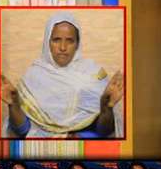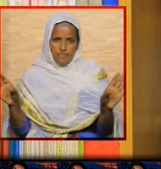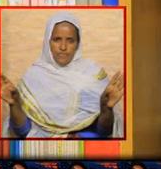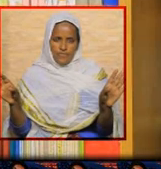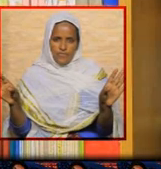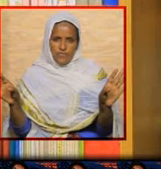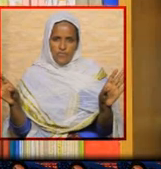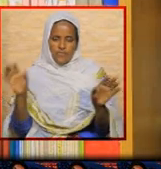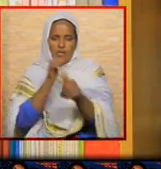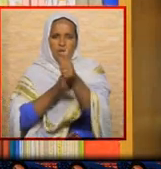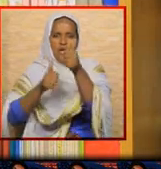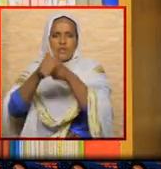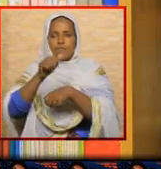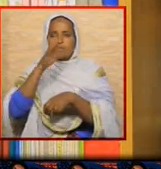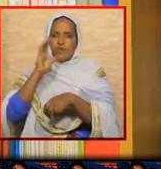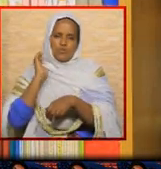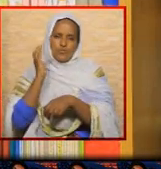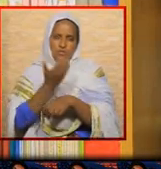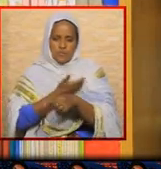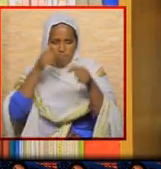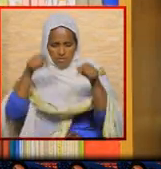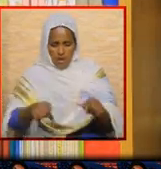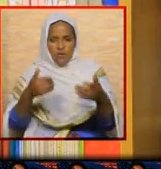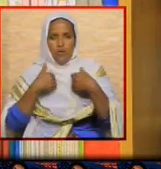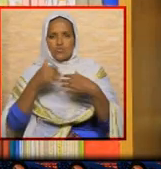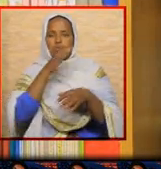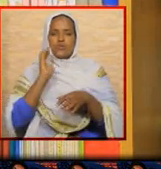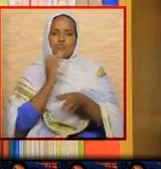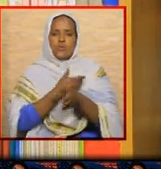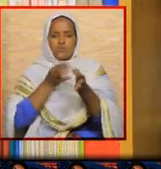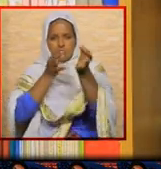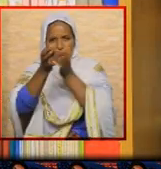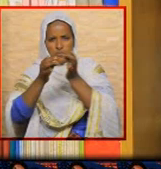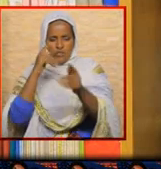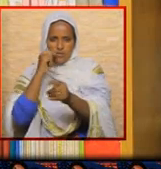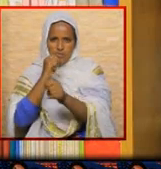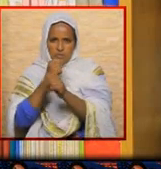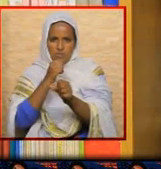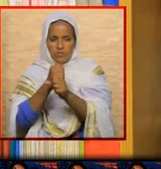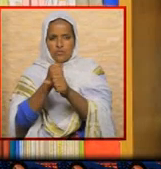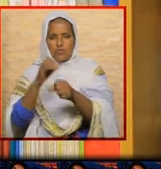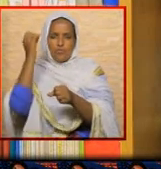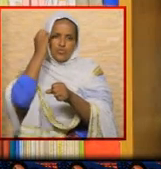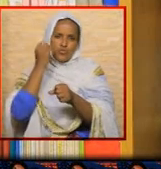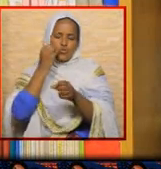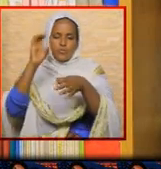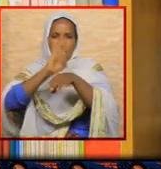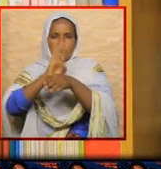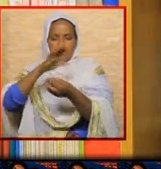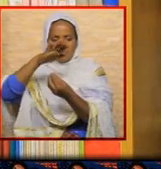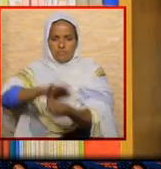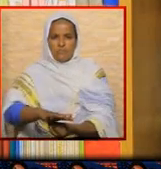ቀደምት እናቶቻችንንም ዛሬ ያሉት እናቶቻችንንም ብንጠቅስ በምግባራቸው እንጂ በጾታቸው ቤተክርስቲያናችን ተጽዕኖ አሳድራባቸው